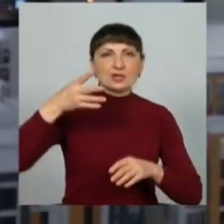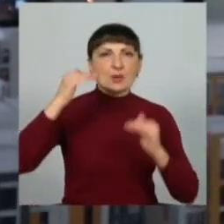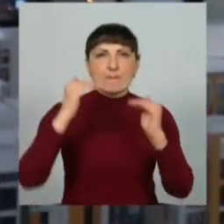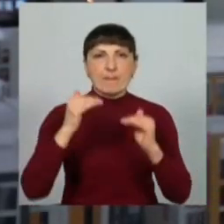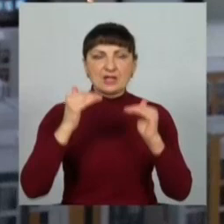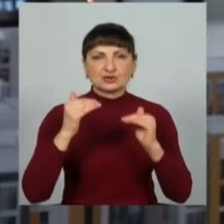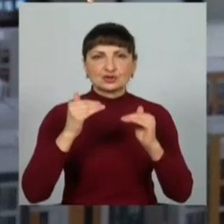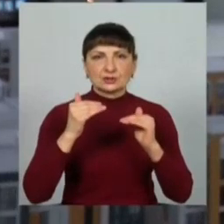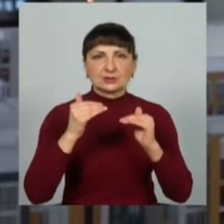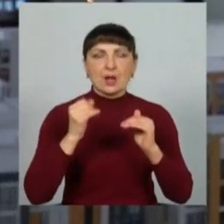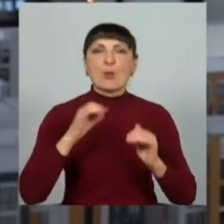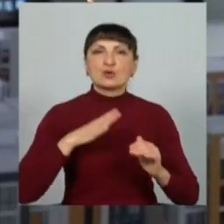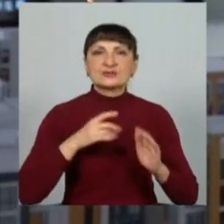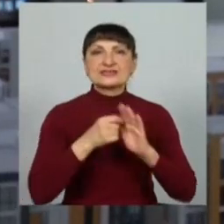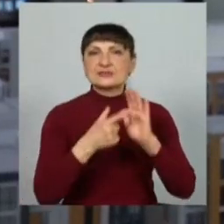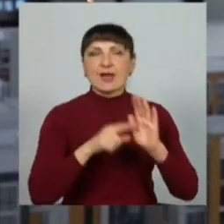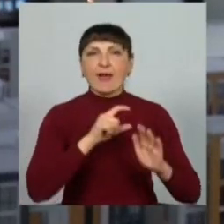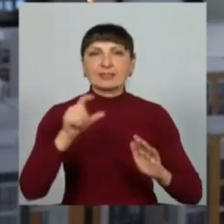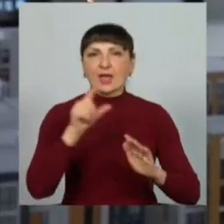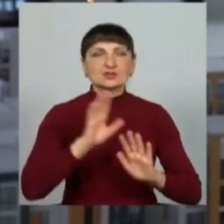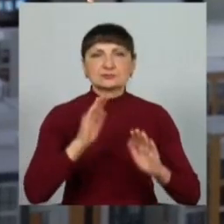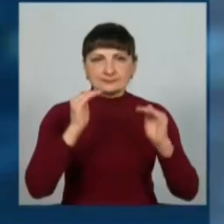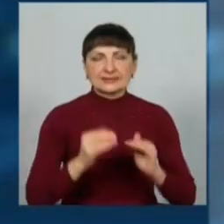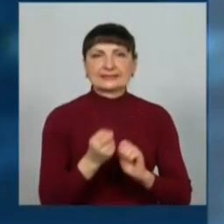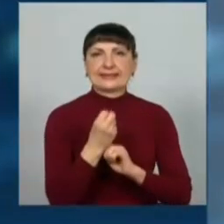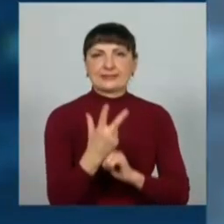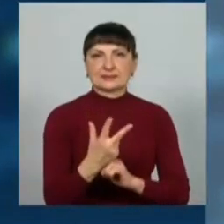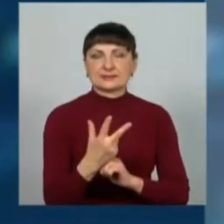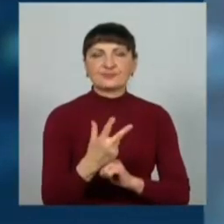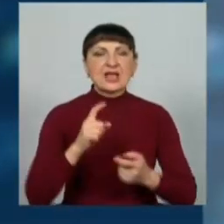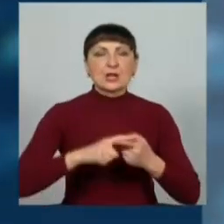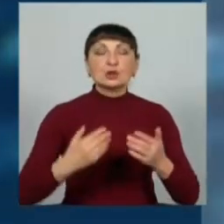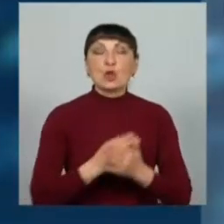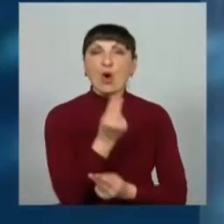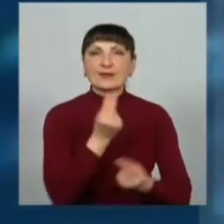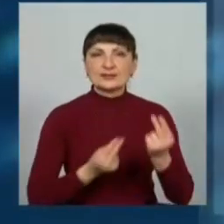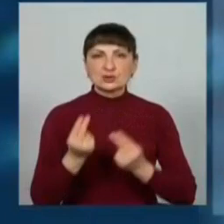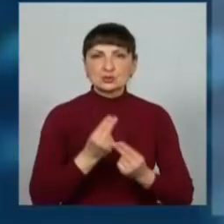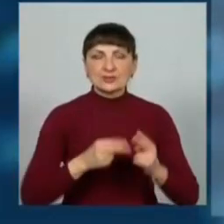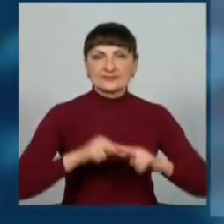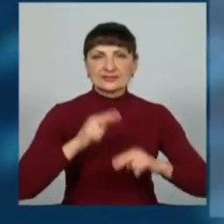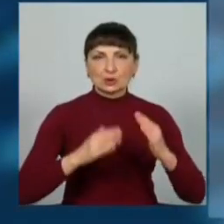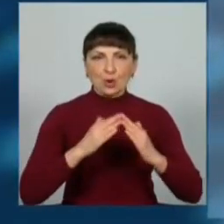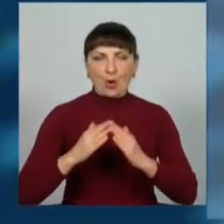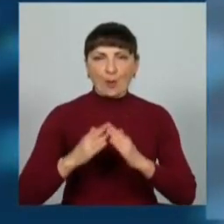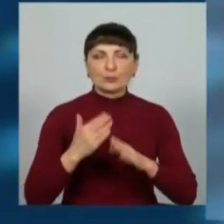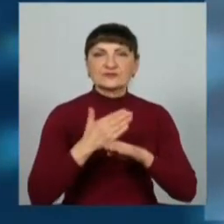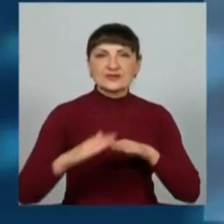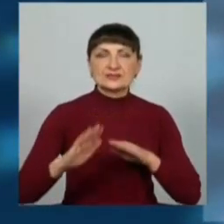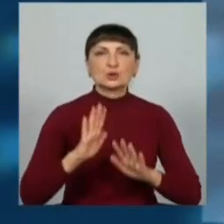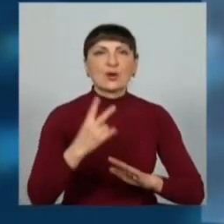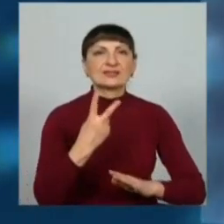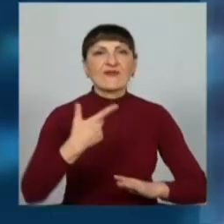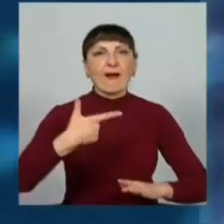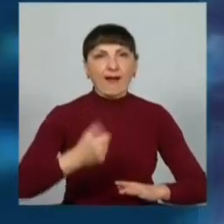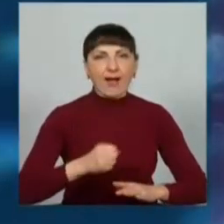в некоторых блоках с 17 этажей до 13. Согласно новому эскизу, для возведения жилых домов будет выделено всего 2